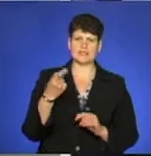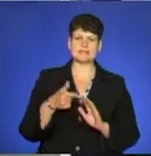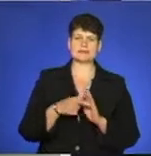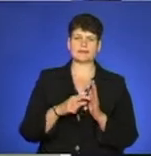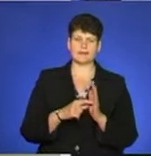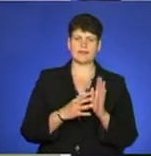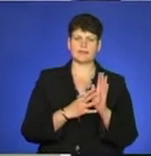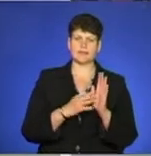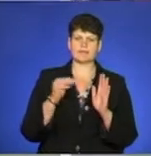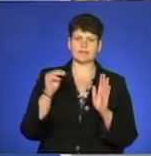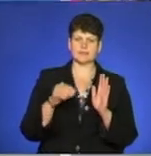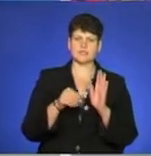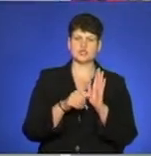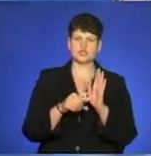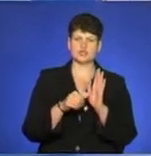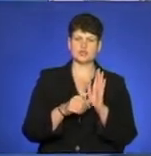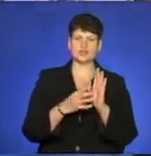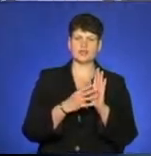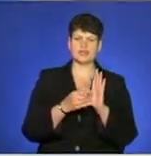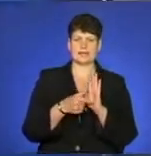та 9600 9-класників.